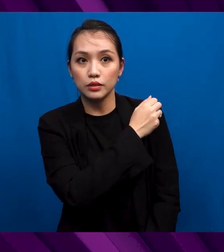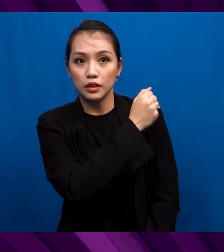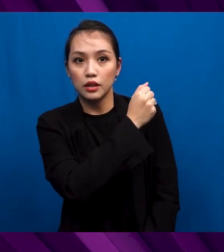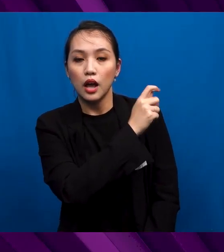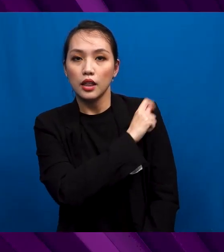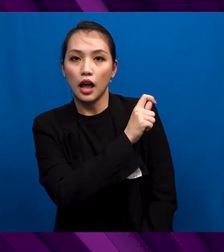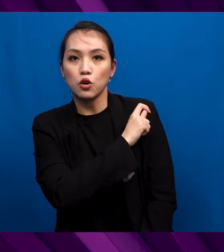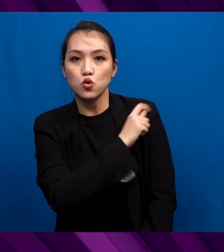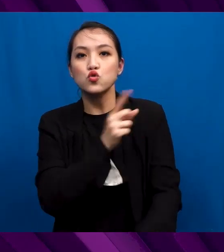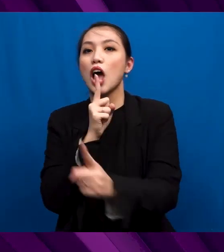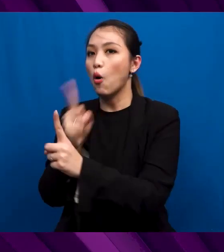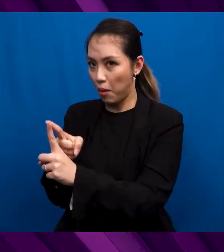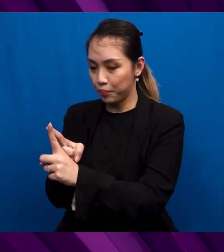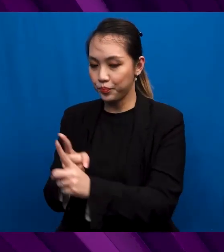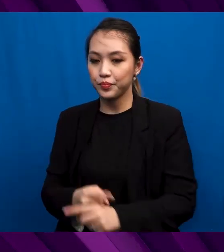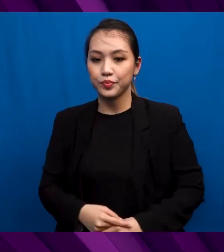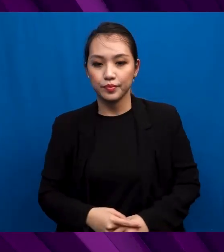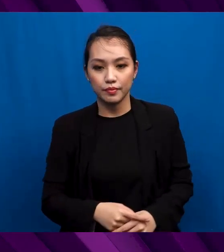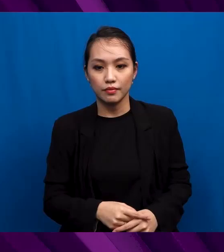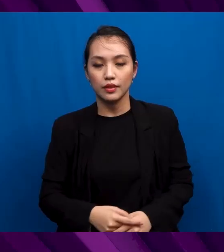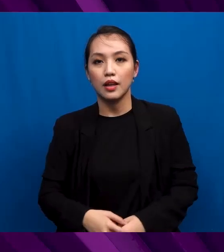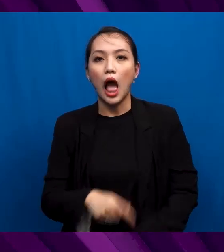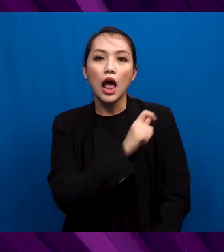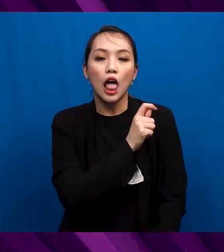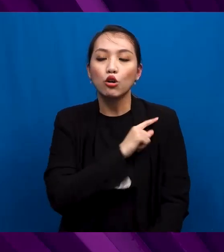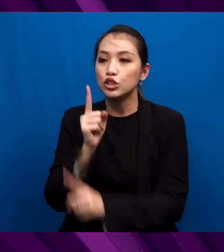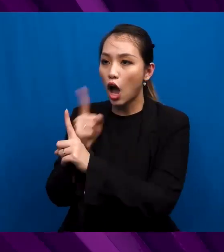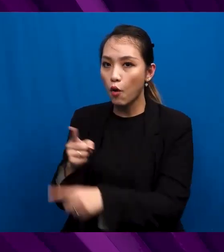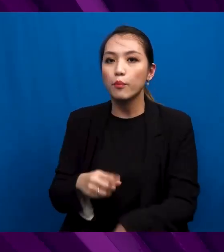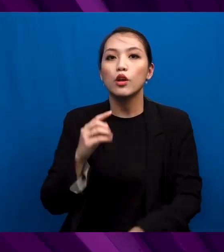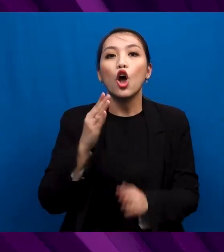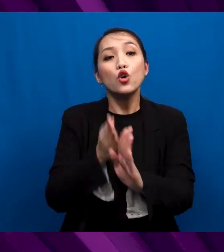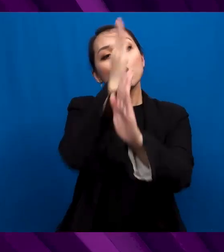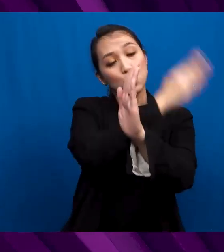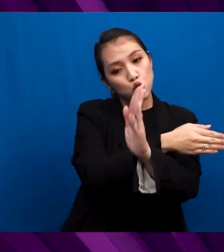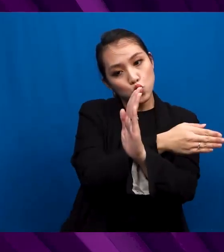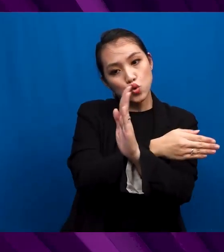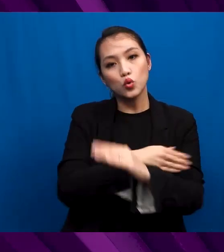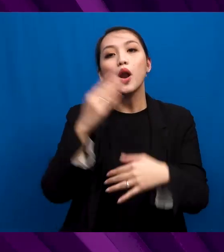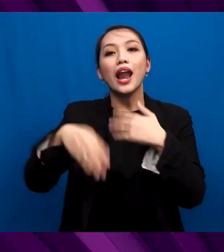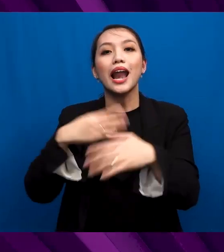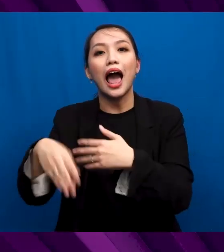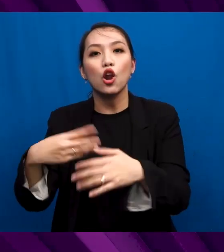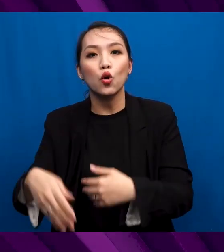letakkan susunannya kali ini adalah integrity dulu, baru brightness, baru smart.